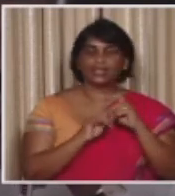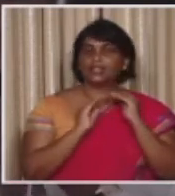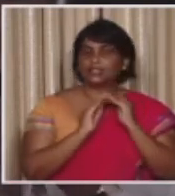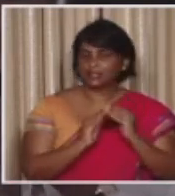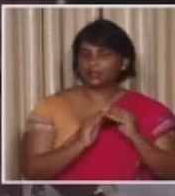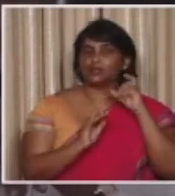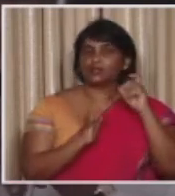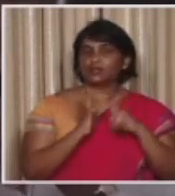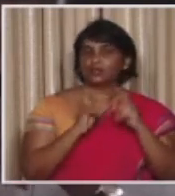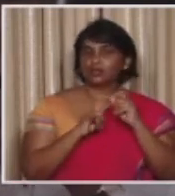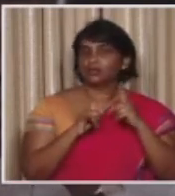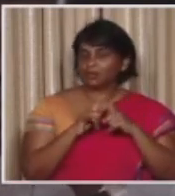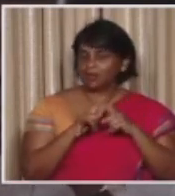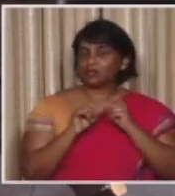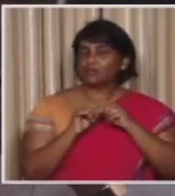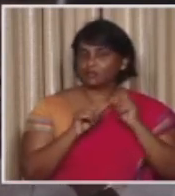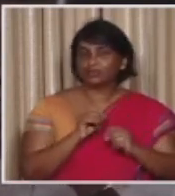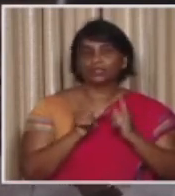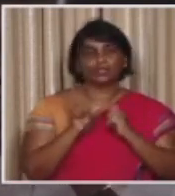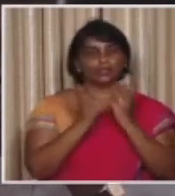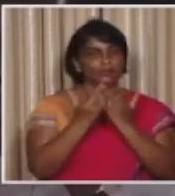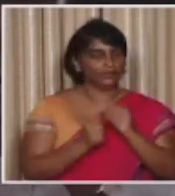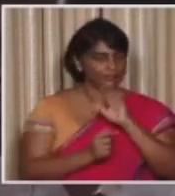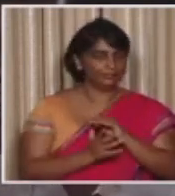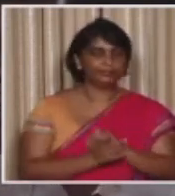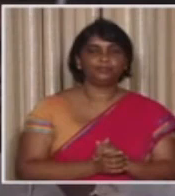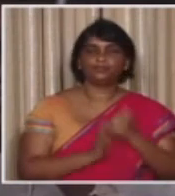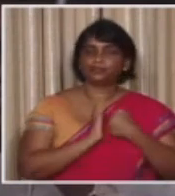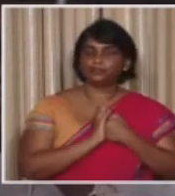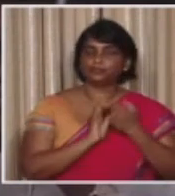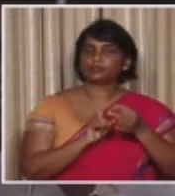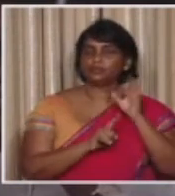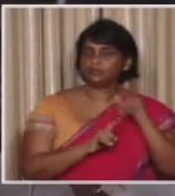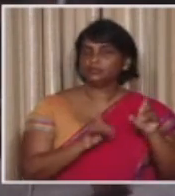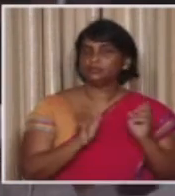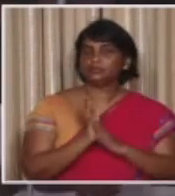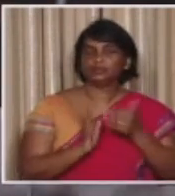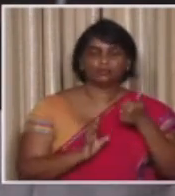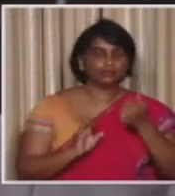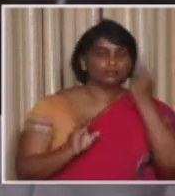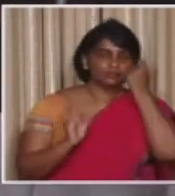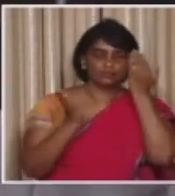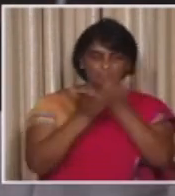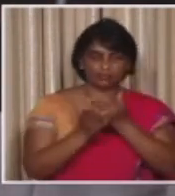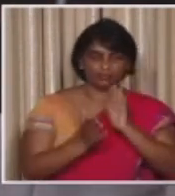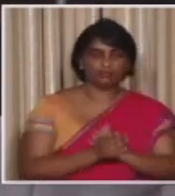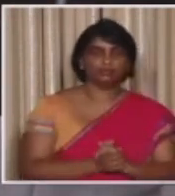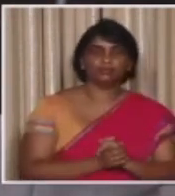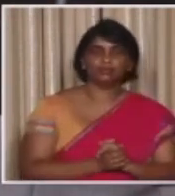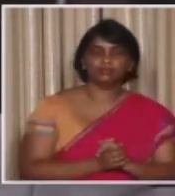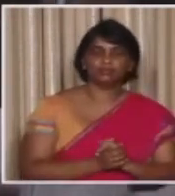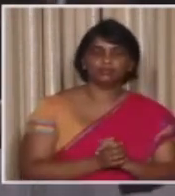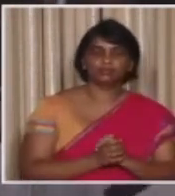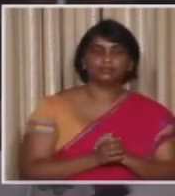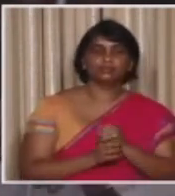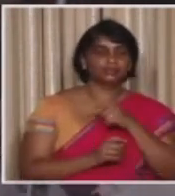වගේම කෝපා සභාවෙන් සංස්ථා මණ්ඩලත් විගණනය කරනවා මුලසනේ සභාපතිතුමනි මේ කමිටුවට හොඳ යෝජනාවක් ඉදිරිපත් කරලා තියෙනවා මෙන්න මේක